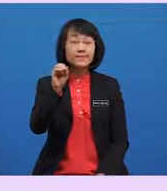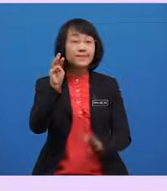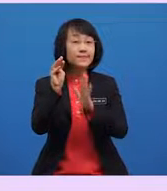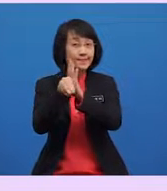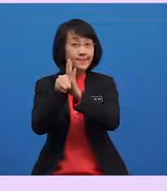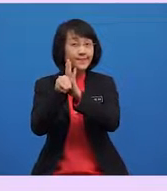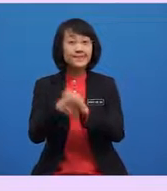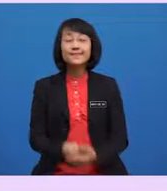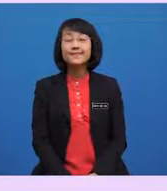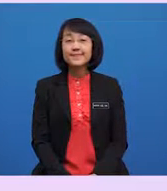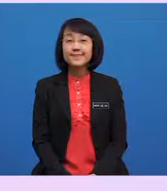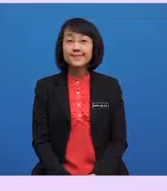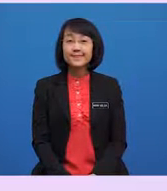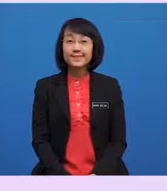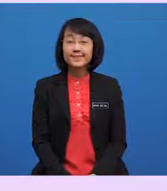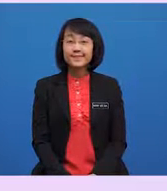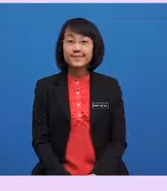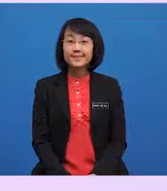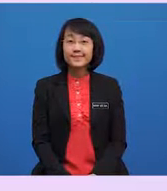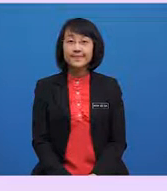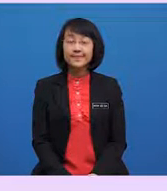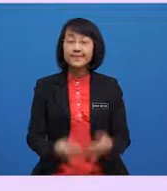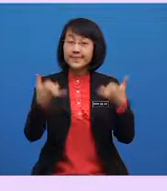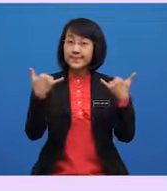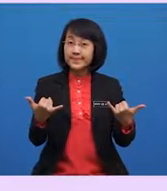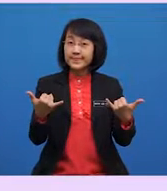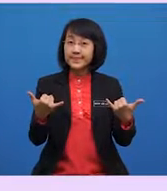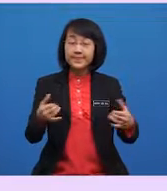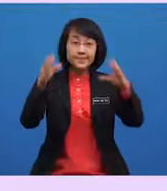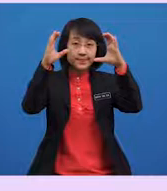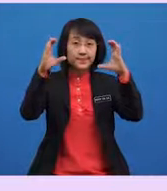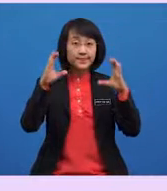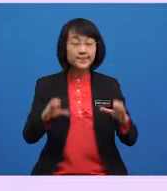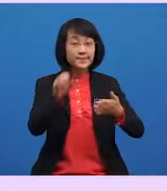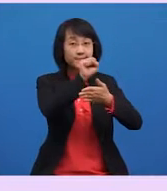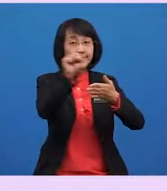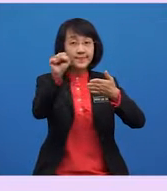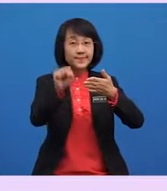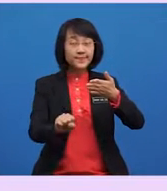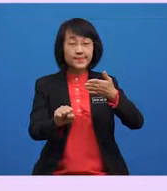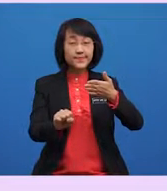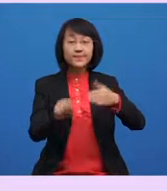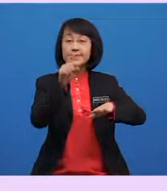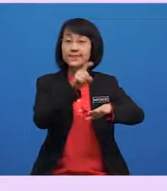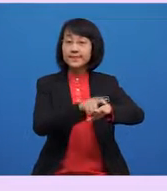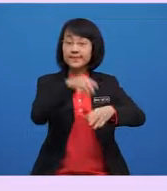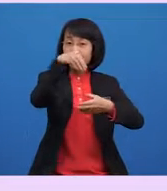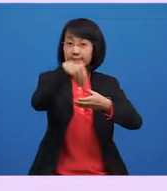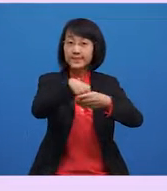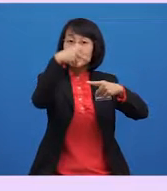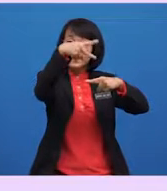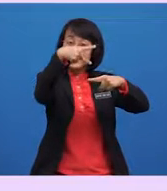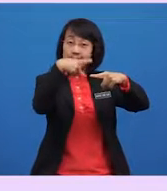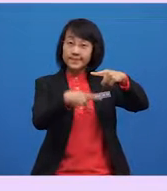240 minit. Sekarang, cara untuk menyelesaikan masa dalam